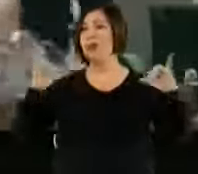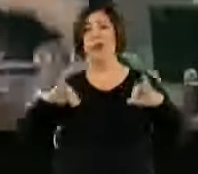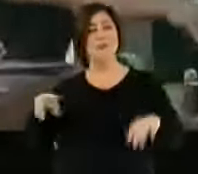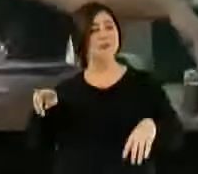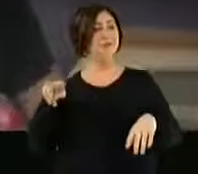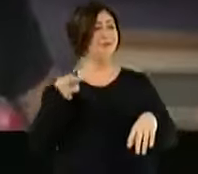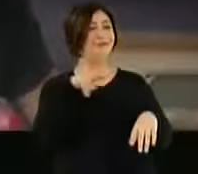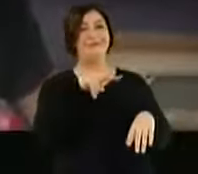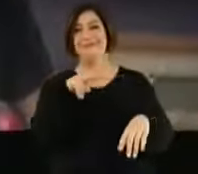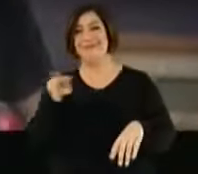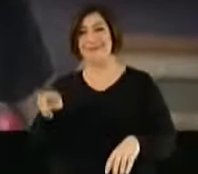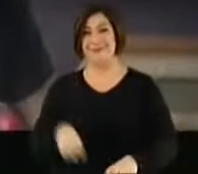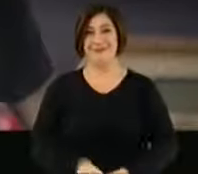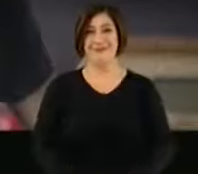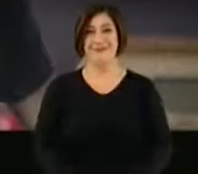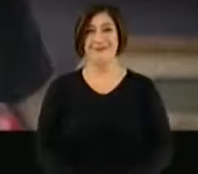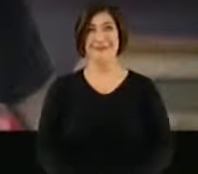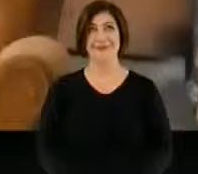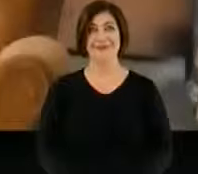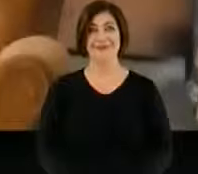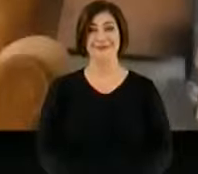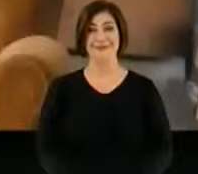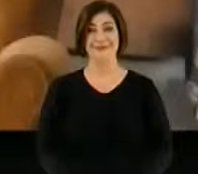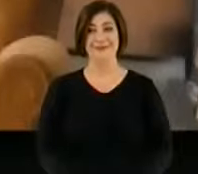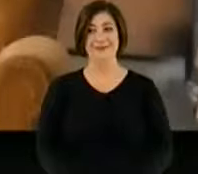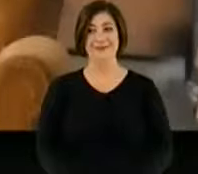şehvetle bakıyor. Uyuyorum.